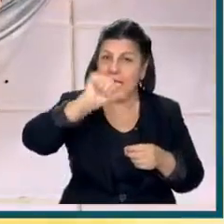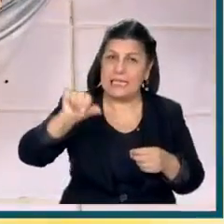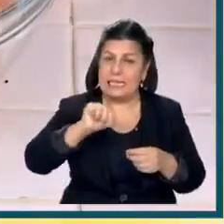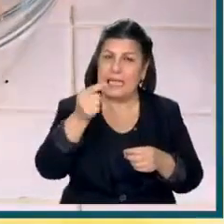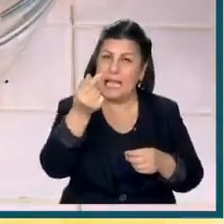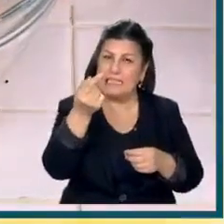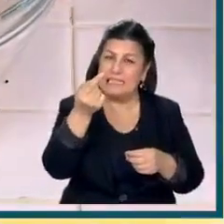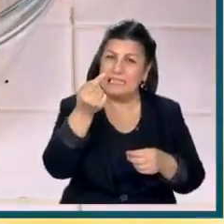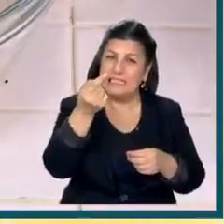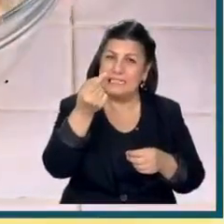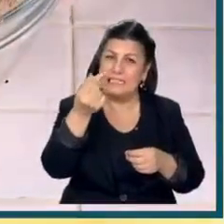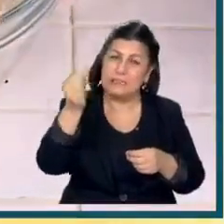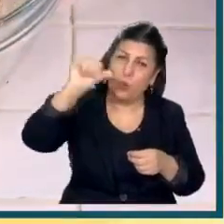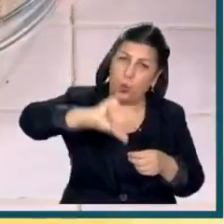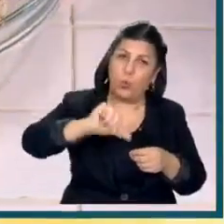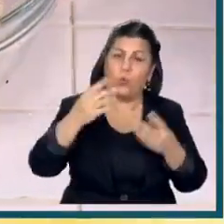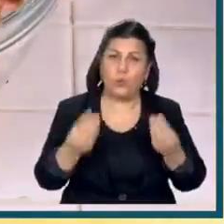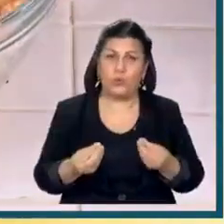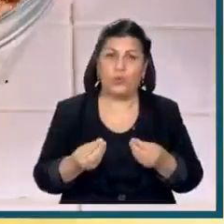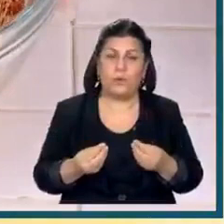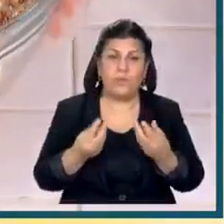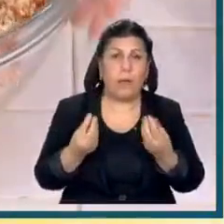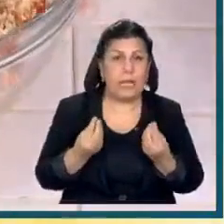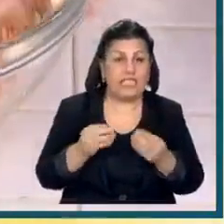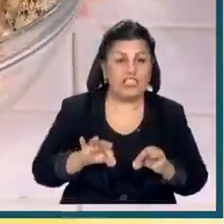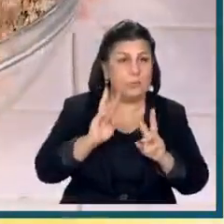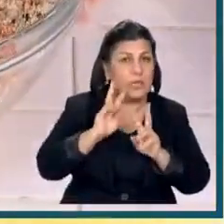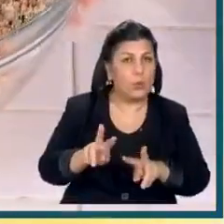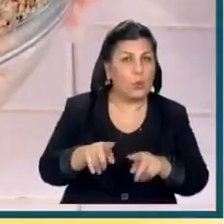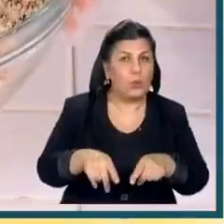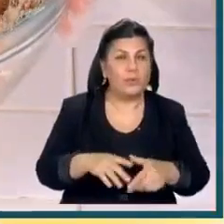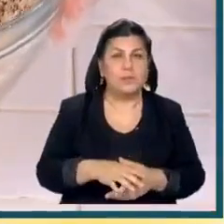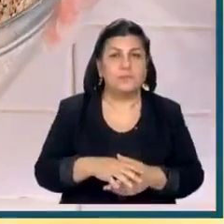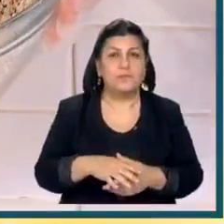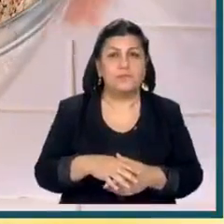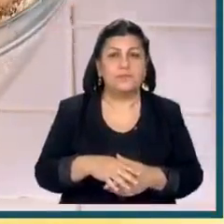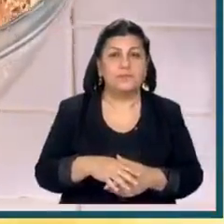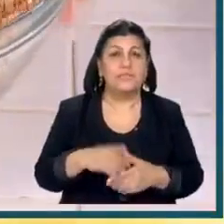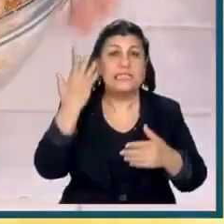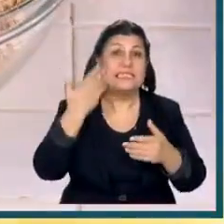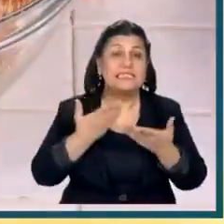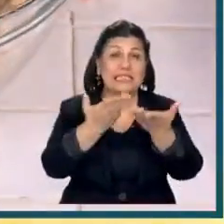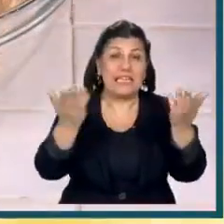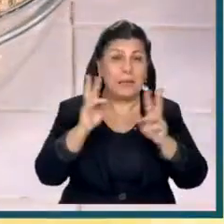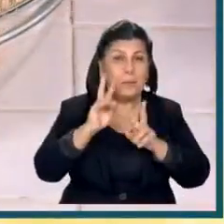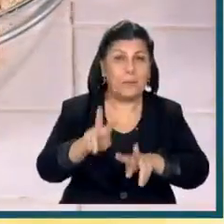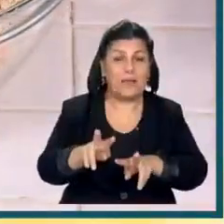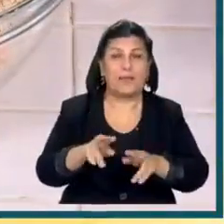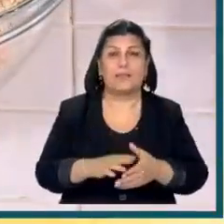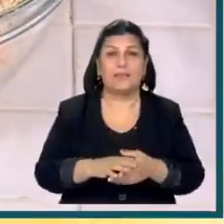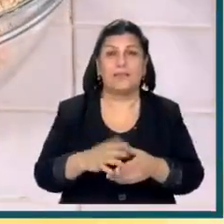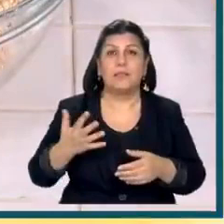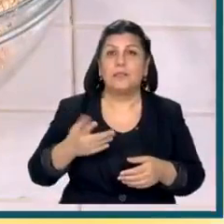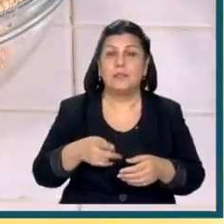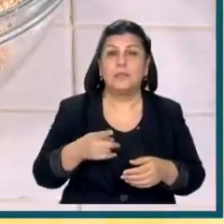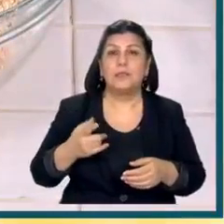ekleyebiliriz yoğururken Ama iyi görünüyor gösterelim Sevgi teyzelerimize yoğurup kavanoza